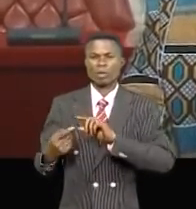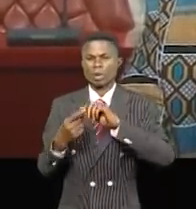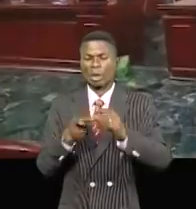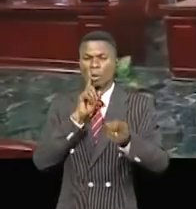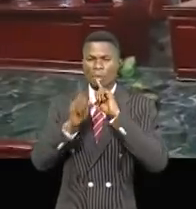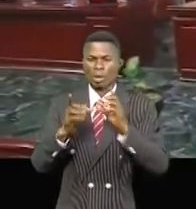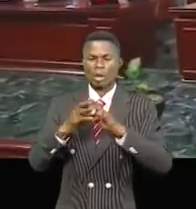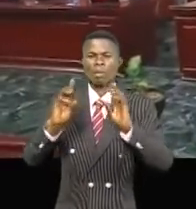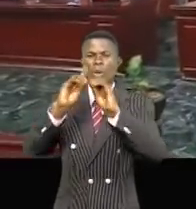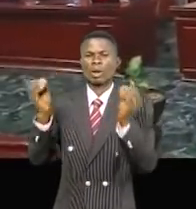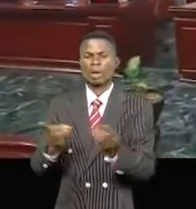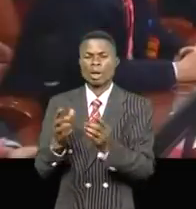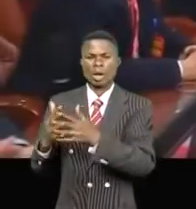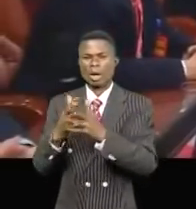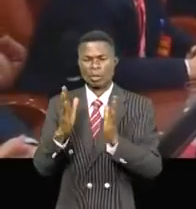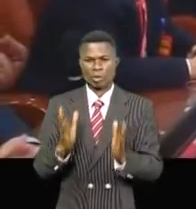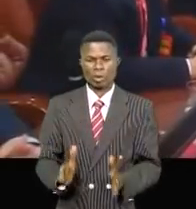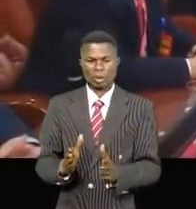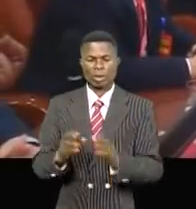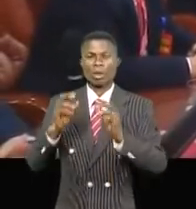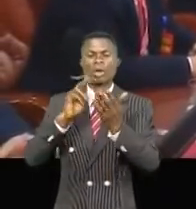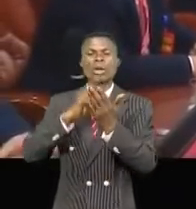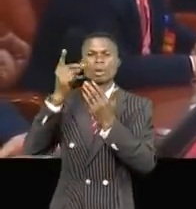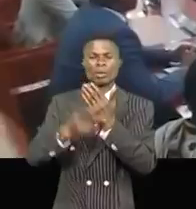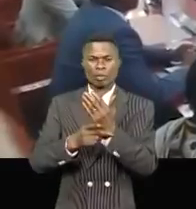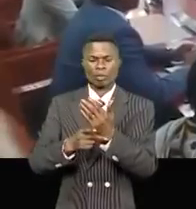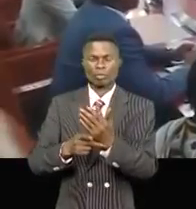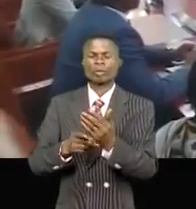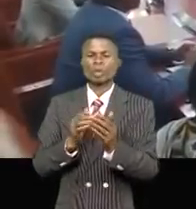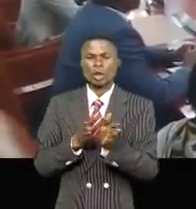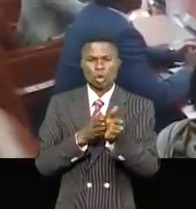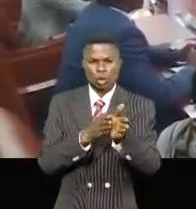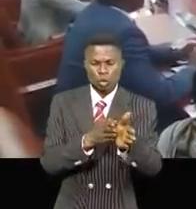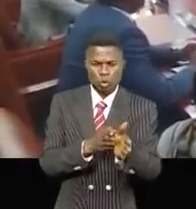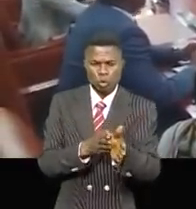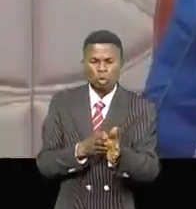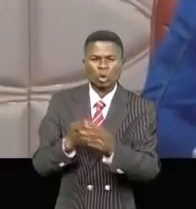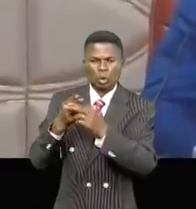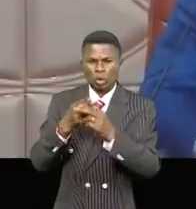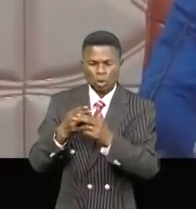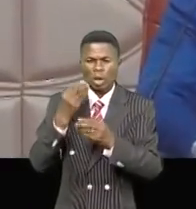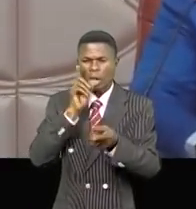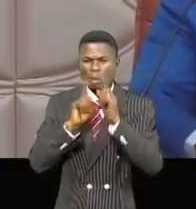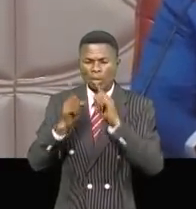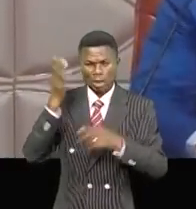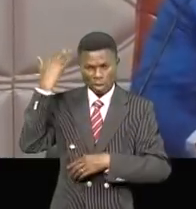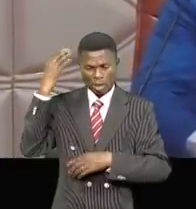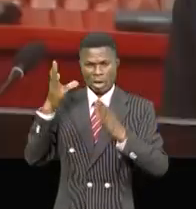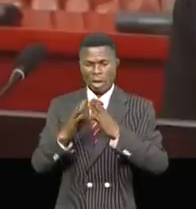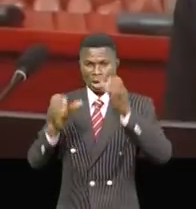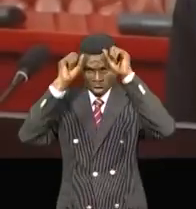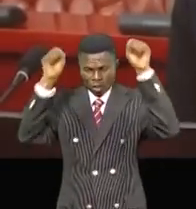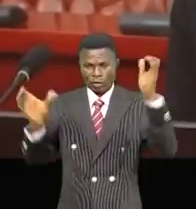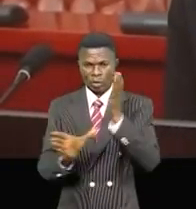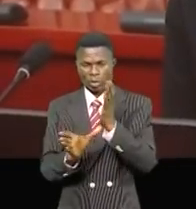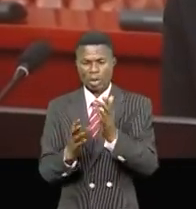échangé avec la délégation américaine. Au menu, le suivi de la conversation téléphonique que le chef de l'État a eue il y a peu avec la vice-présidente